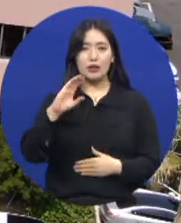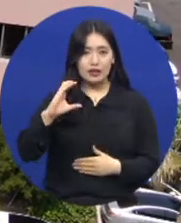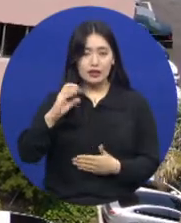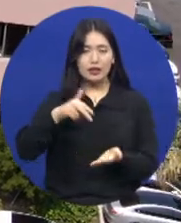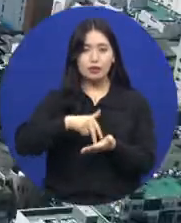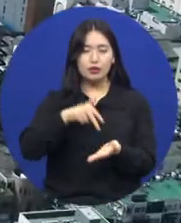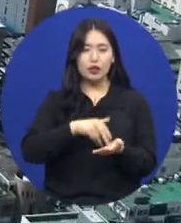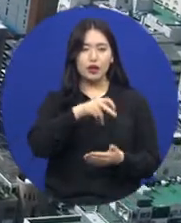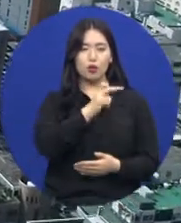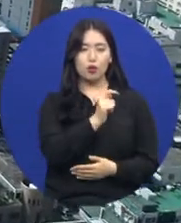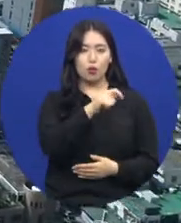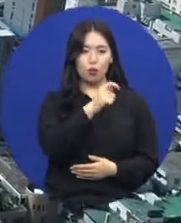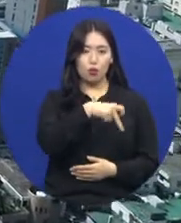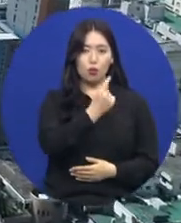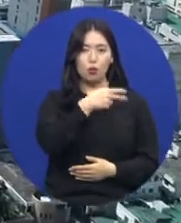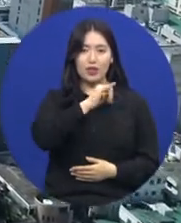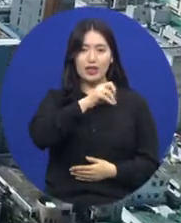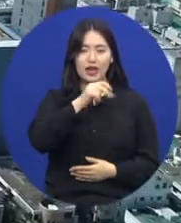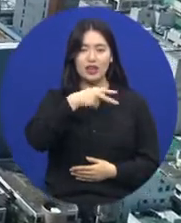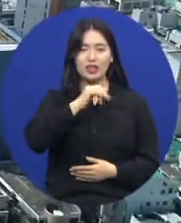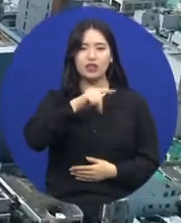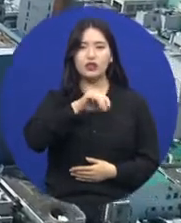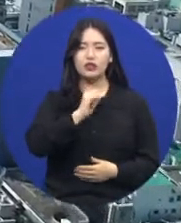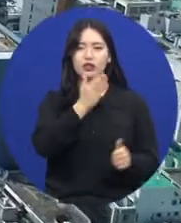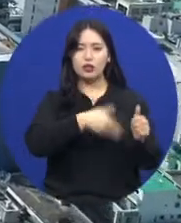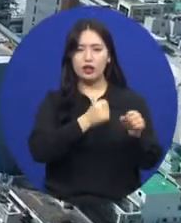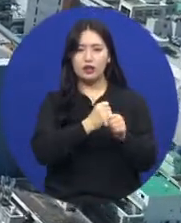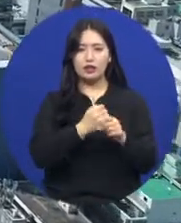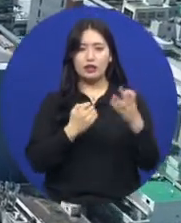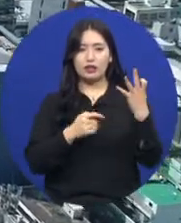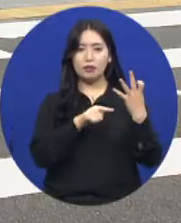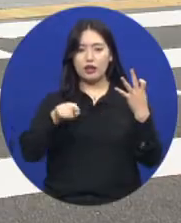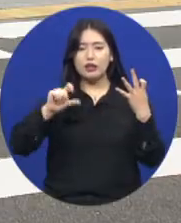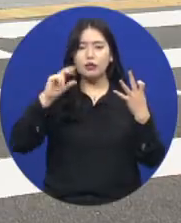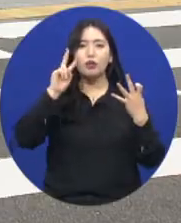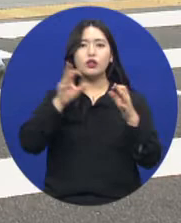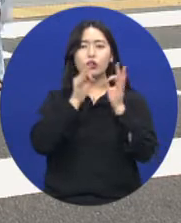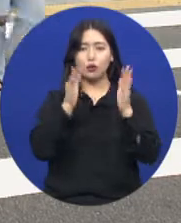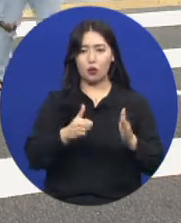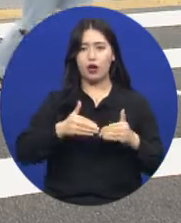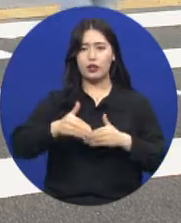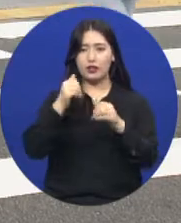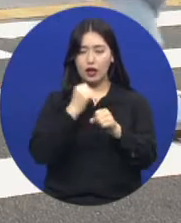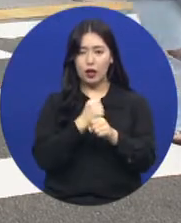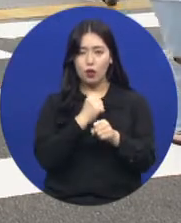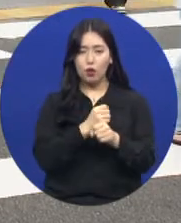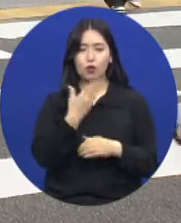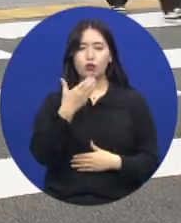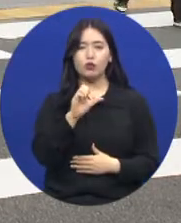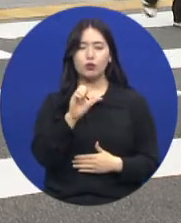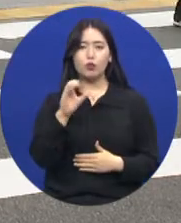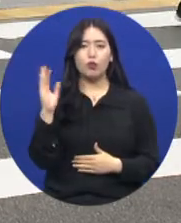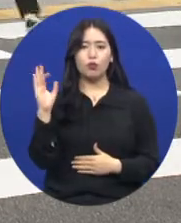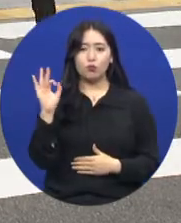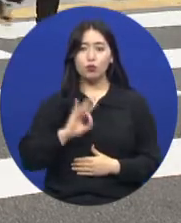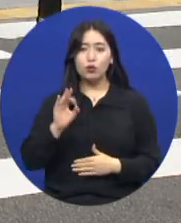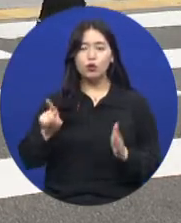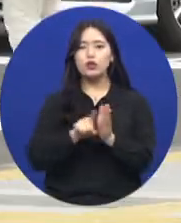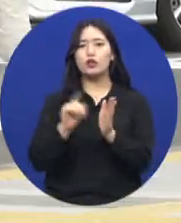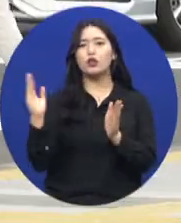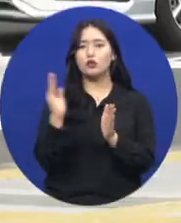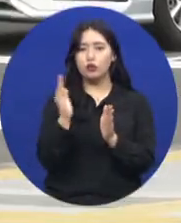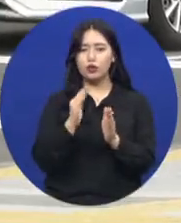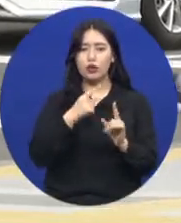코리아 리서치 에 의뢰해 지난 14일과 15일 이틀 동안 실시했으며 표본 오차 는 95% 신뢰 수준에서